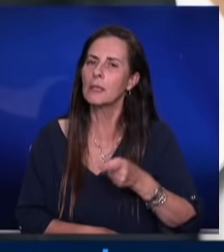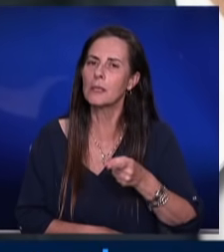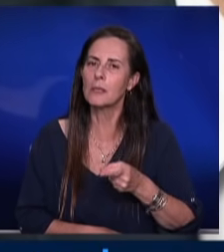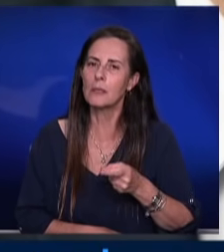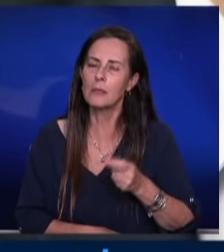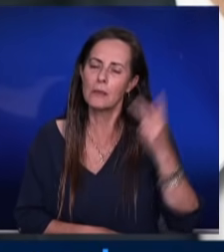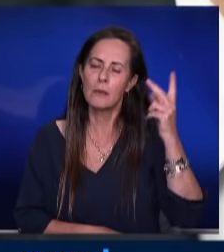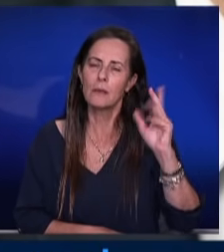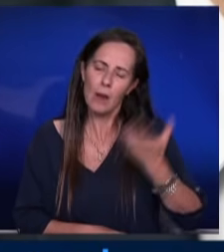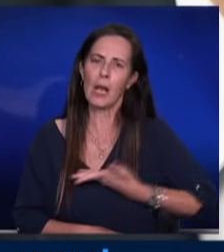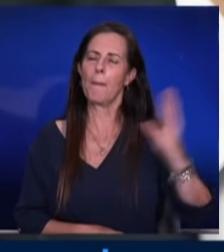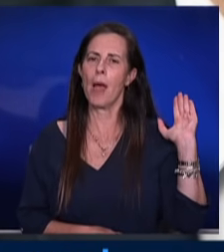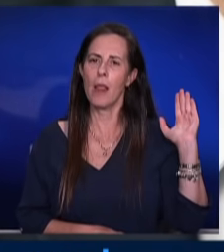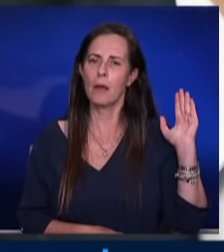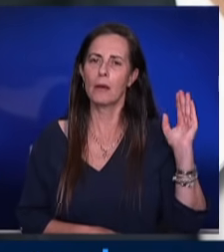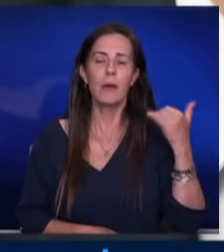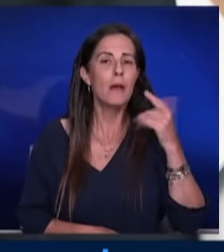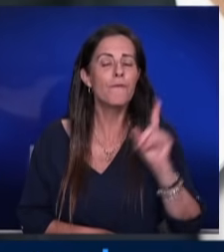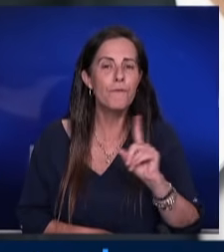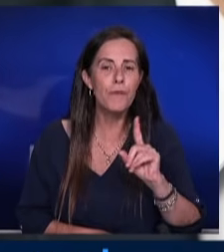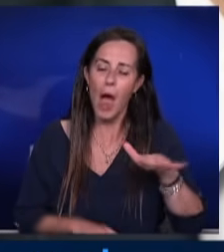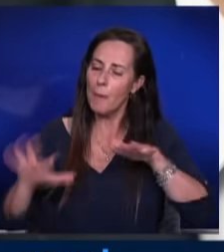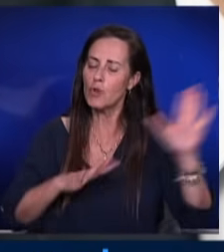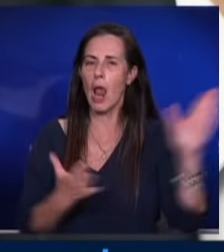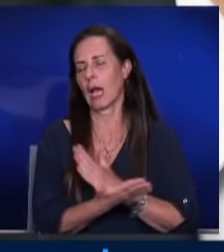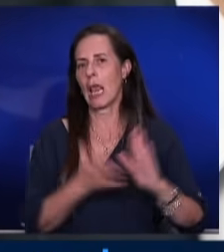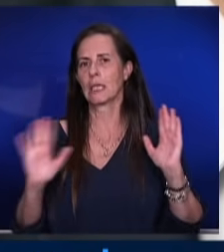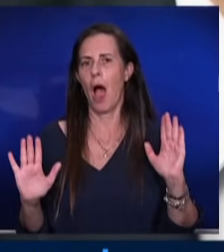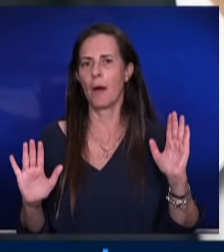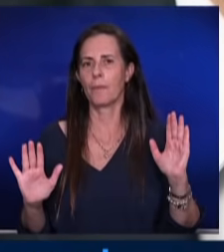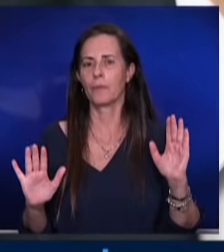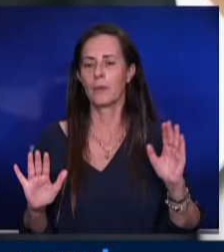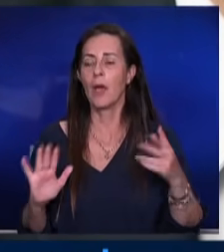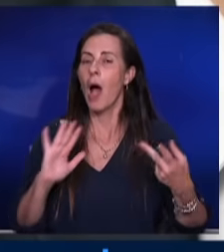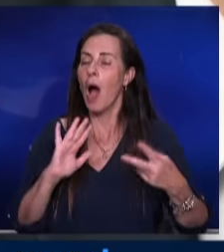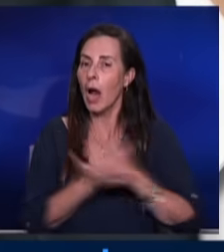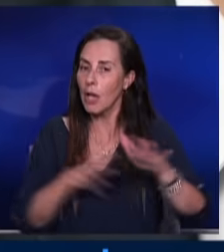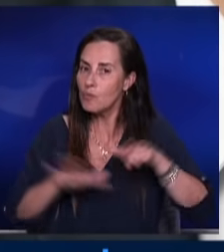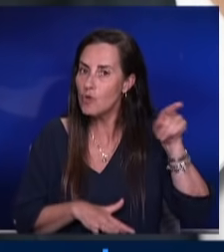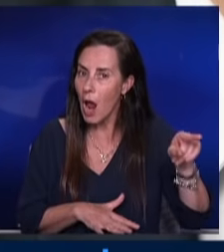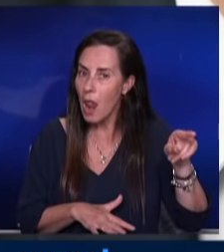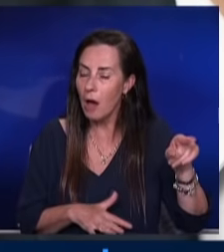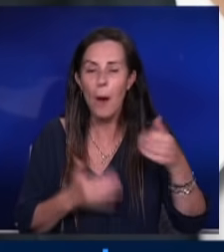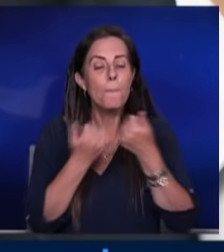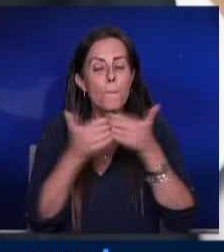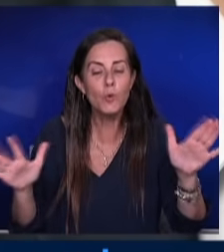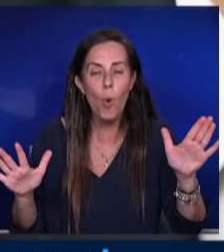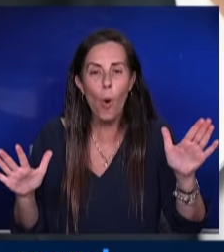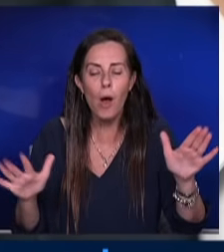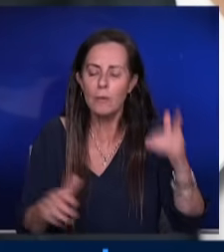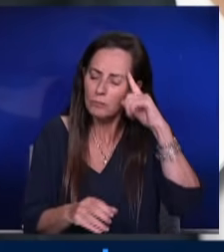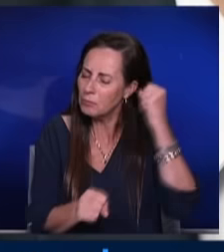רוח המפקד, והמפקד במקרה הזה זו ממשלת ישראל. מדיניות הממשלה היא ישראל פתוחה, תוך מלחמה